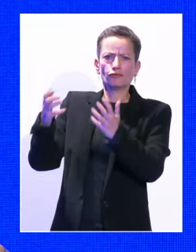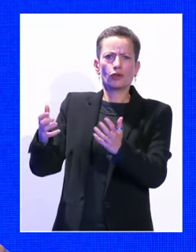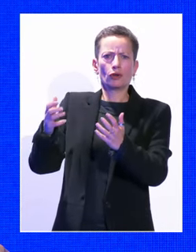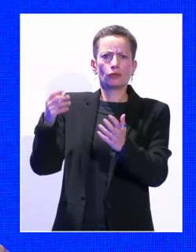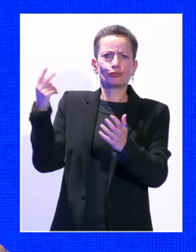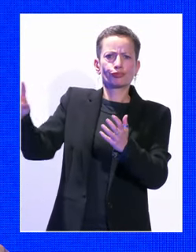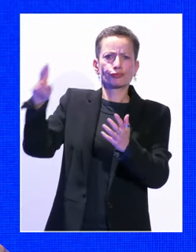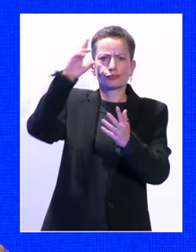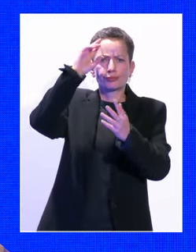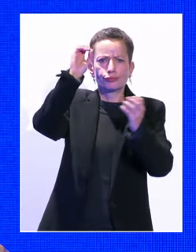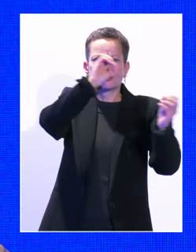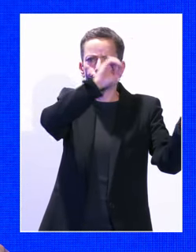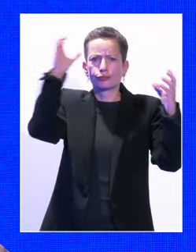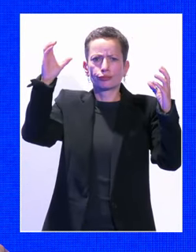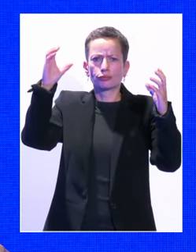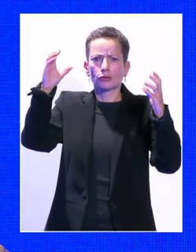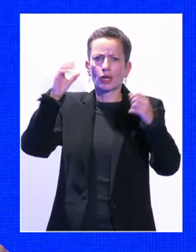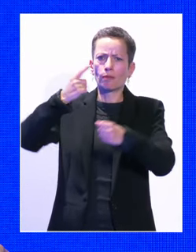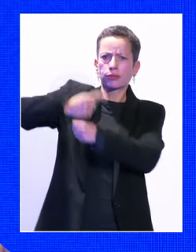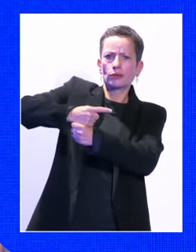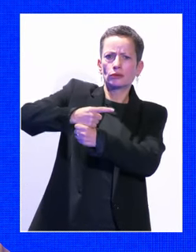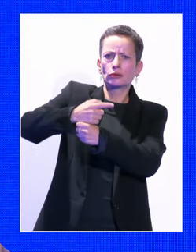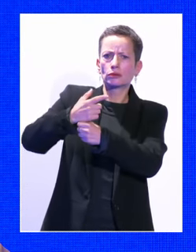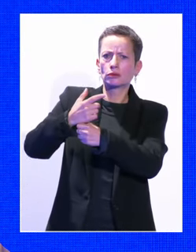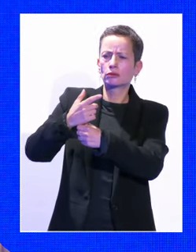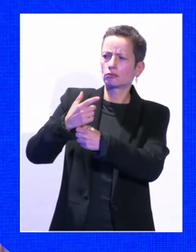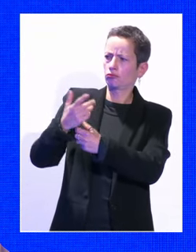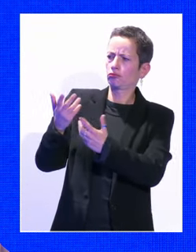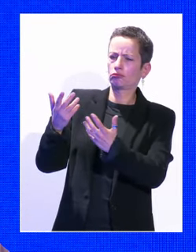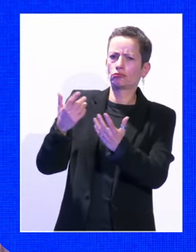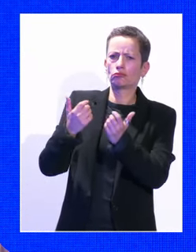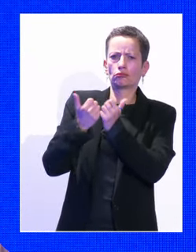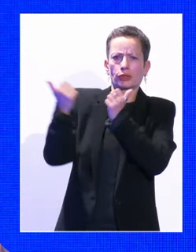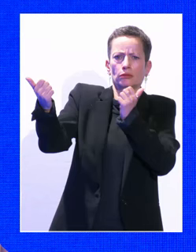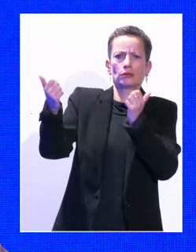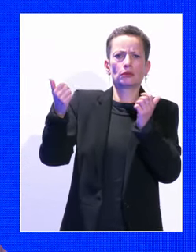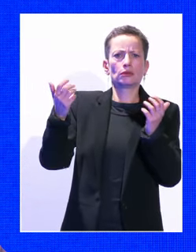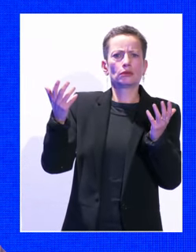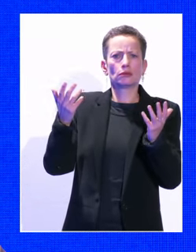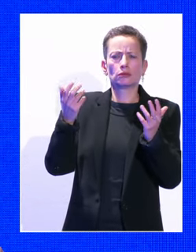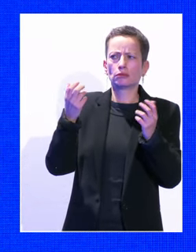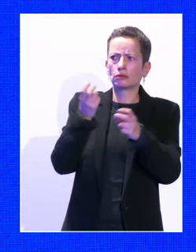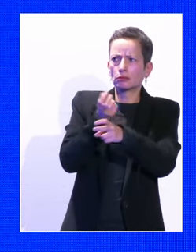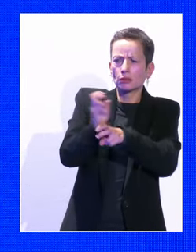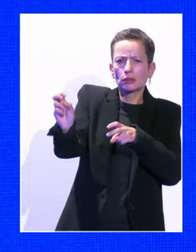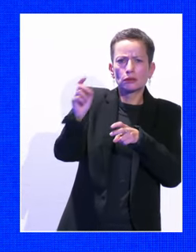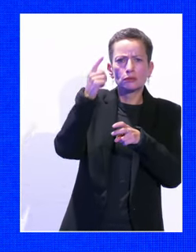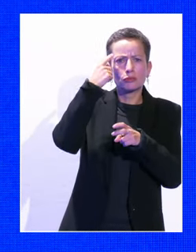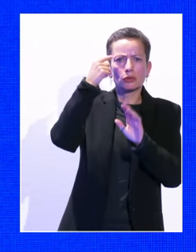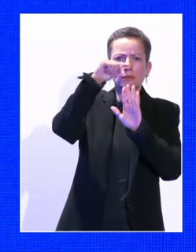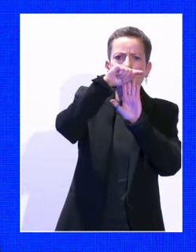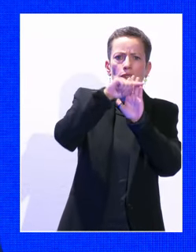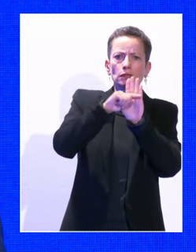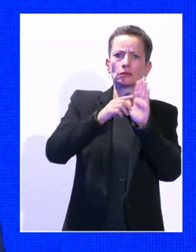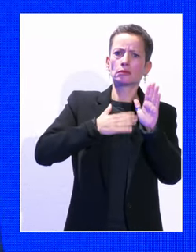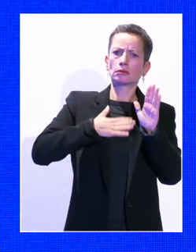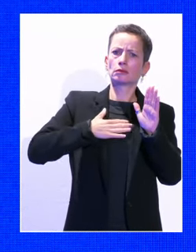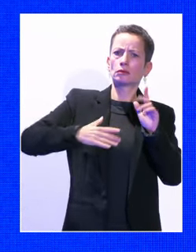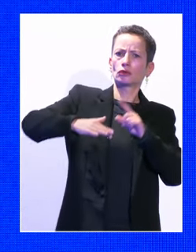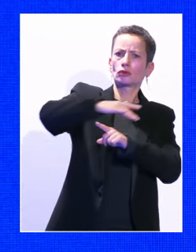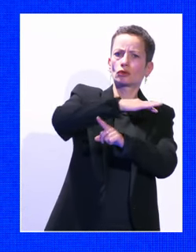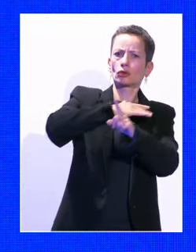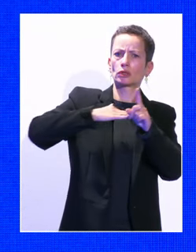vision du monde qui était en réalité en contradiction et en menace pour les principes qui ont fait notre